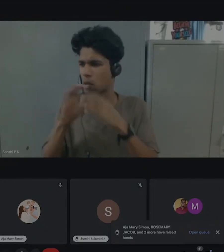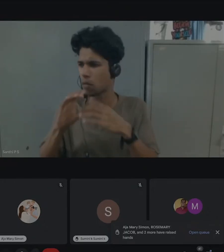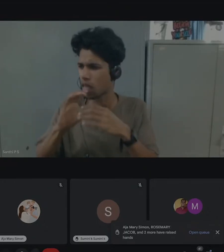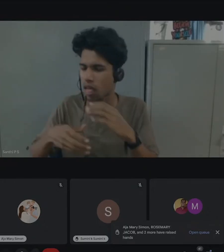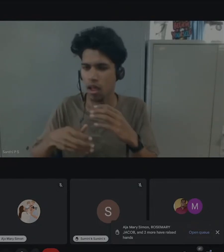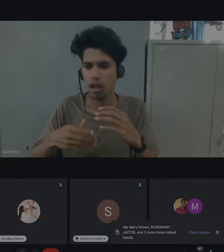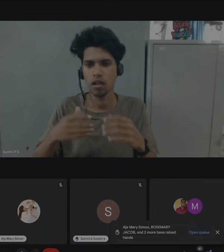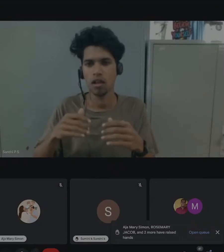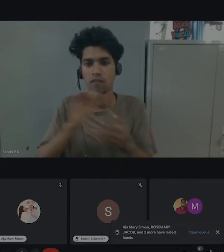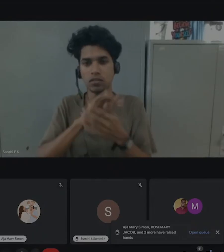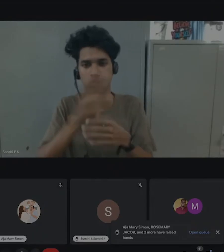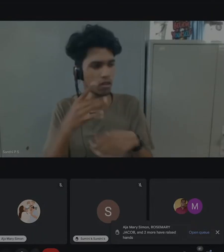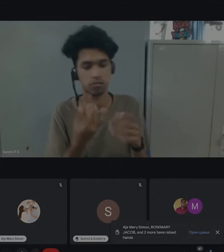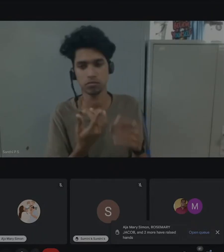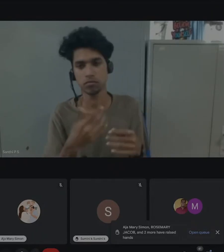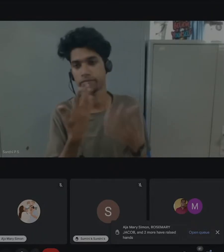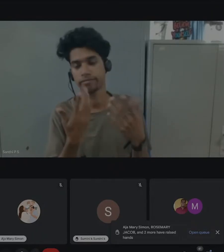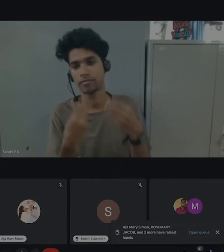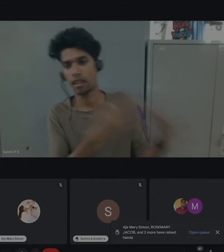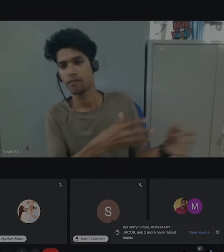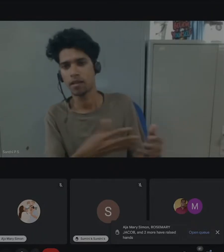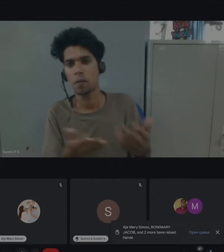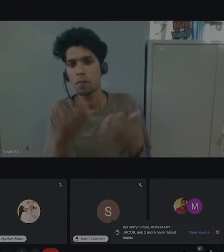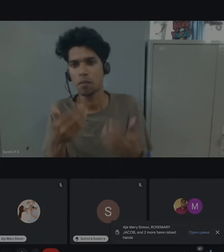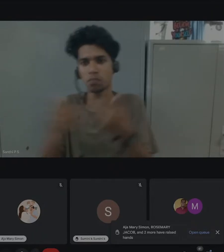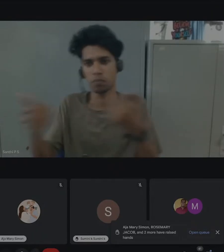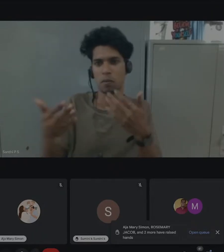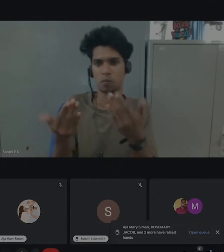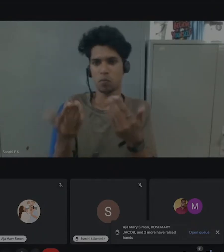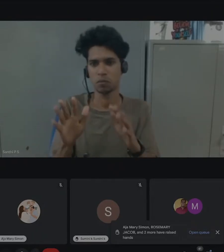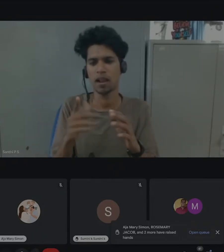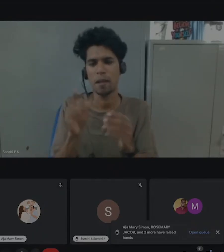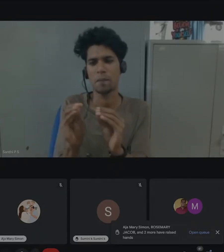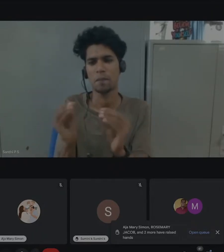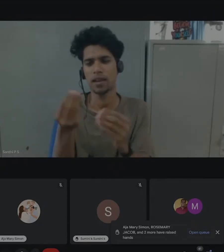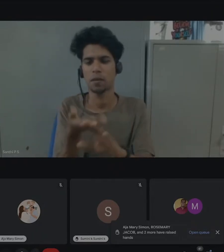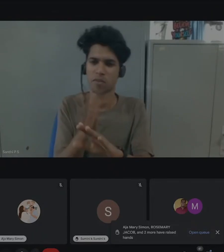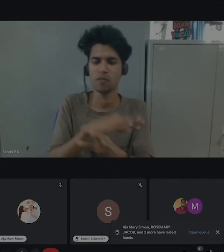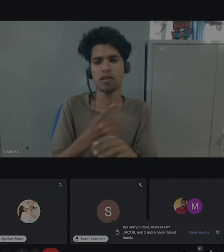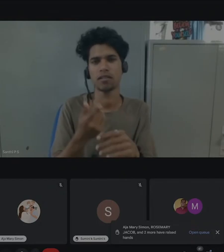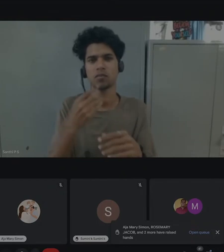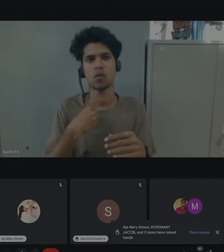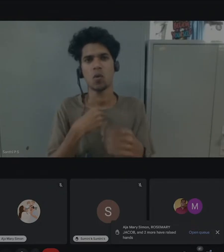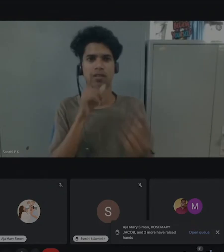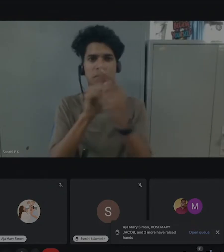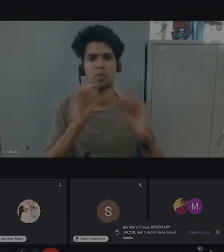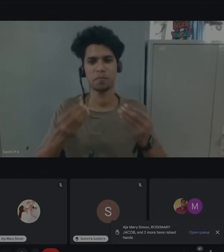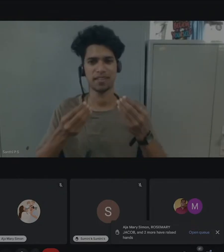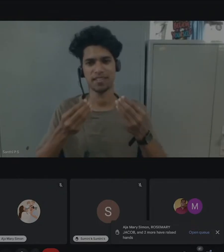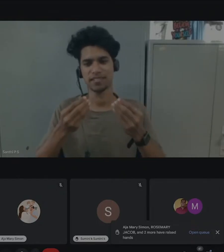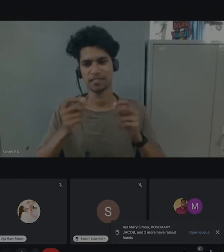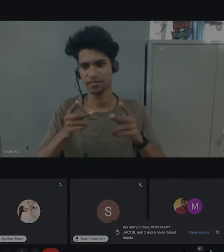ഒരു ബുദ്ധിമുട്ട് വരും. അതുകൊണ്ട് അത് ഏറ്റവും സുഗമമായിട്ട് കാര്യങ്ങൾ പോകുന്നതല്ലേ നല്ലത്. അതുകൊണ്ട് എത്രയും പെട്ടെന്ന് സ്പീച്ച് തെറപ്പിസ്റ്റിനെ കാണിക്കുക കേട്ടോ.